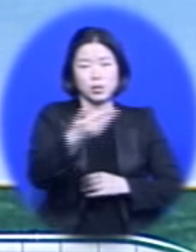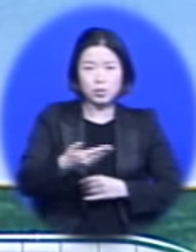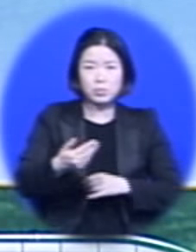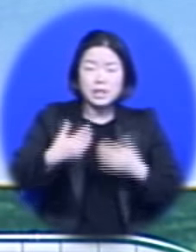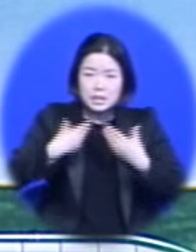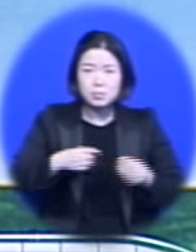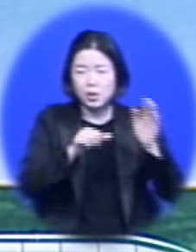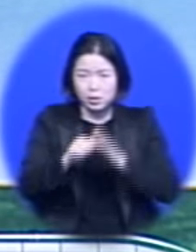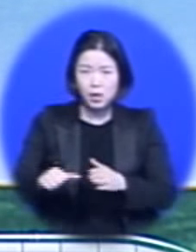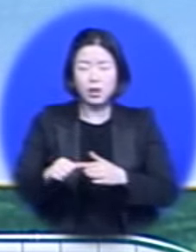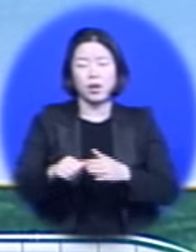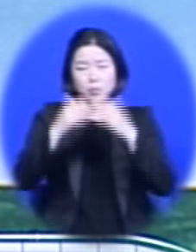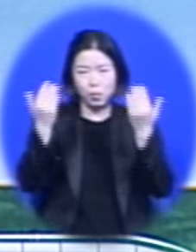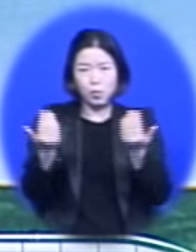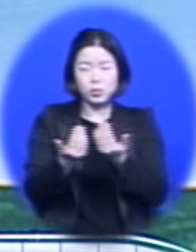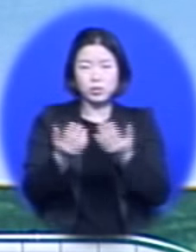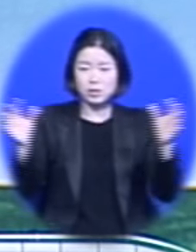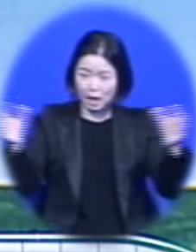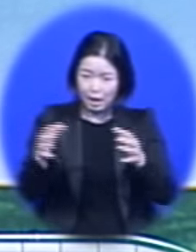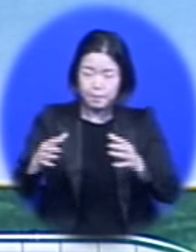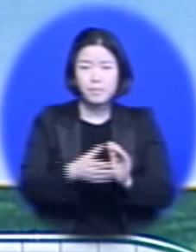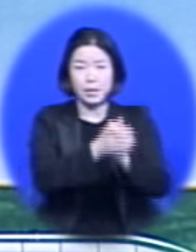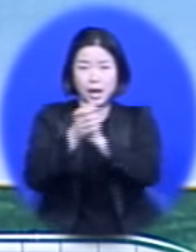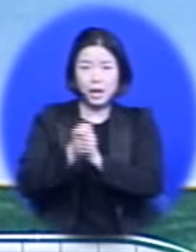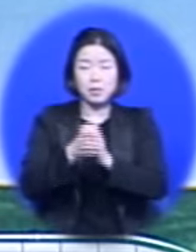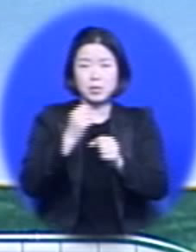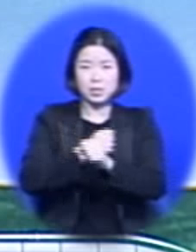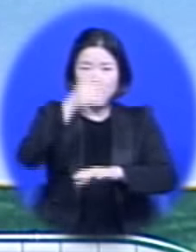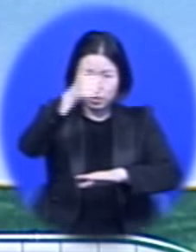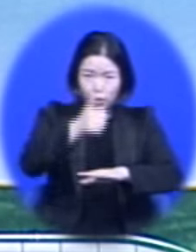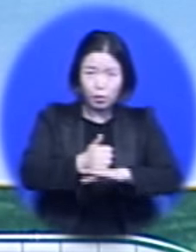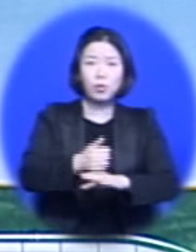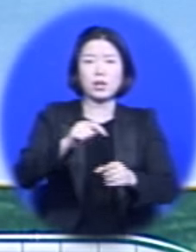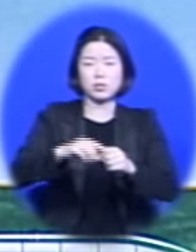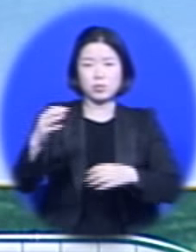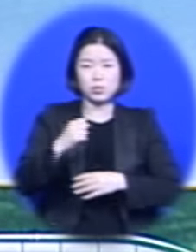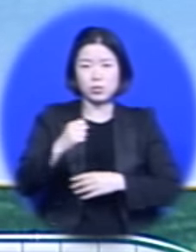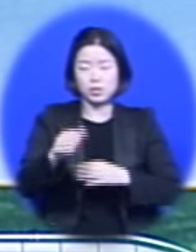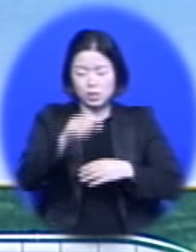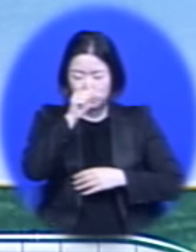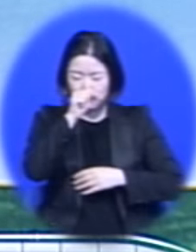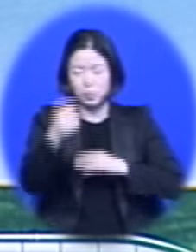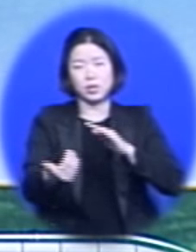낙심한 모든 것들을 다 협력하여 결과적으로는 선을 이루게 만들어주신다니까.